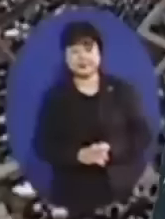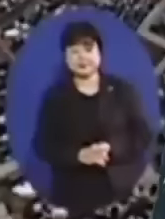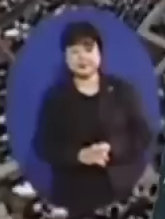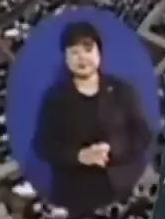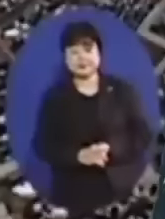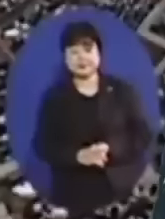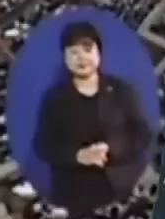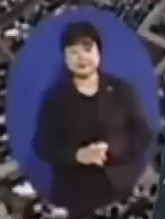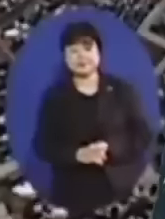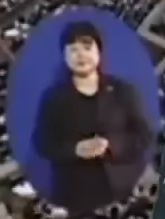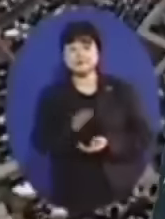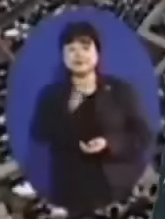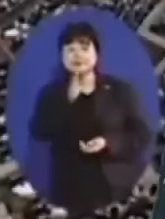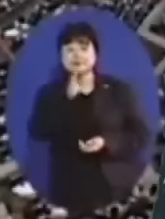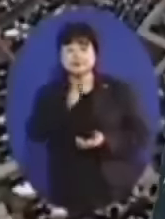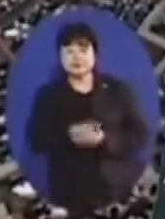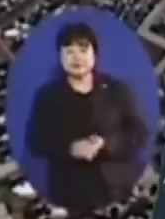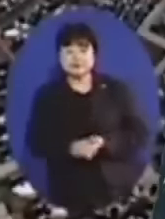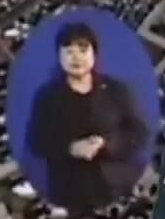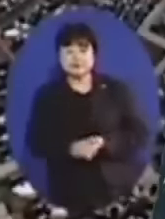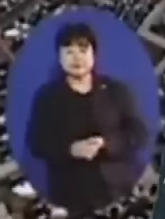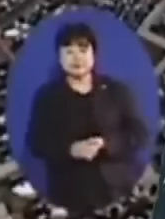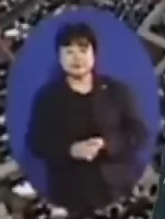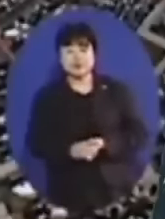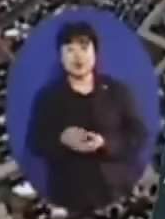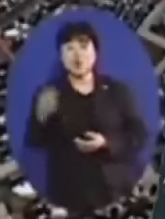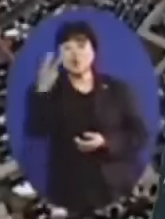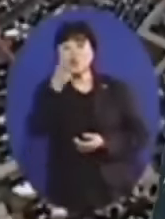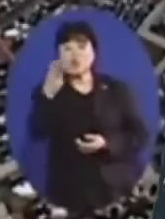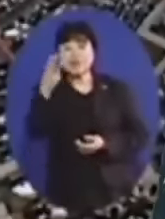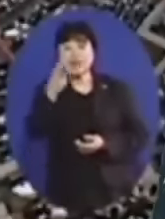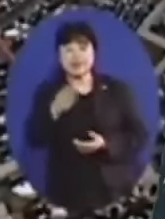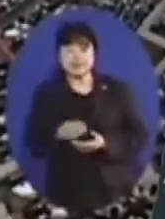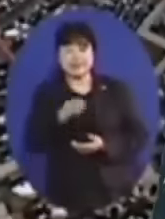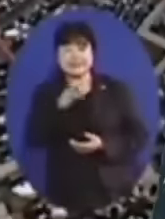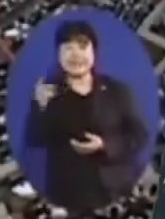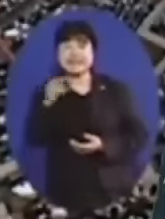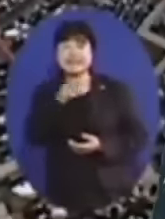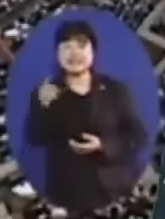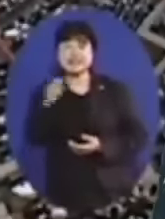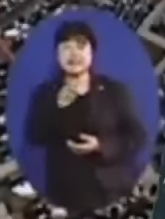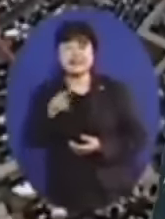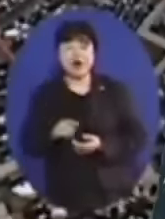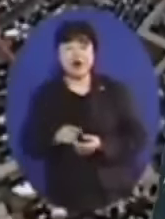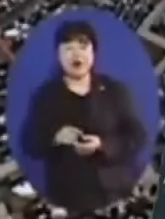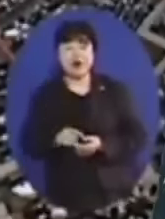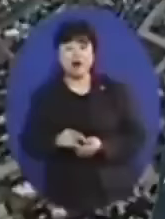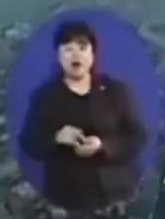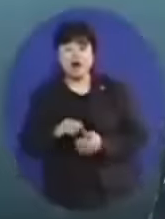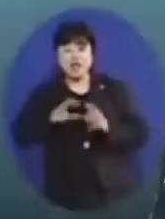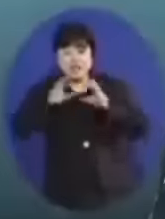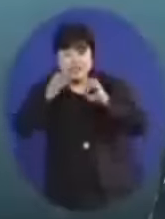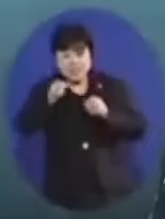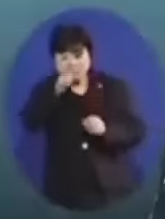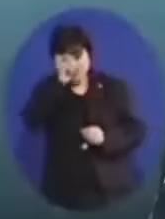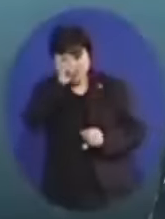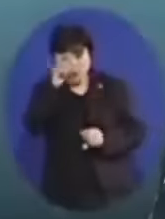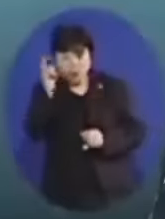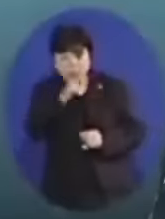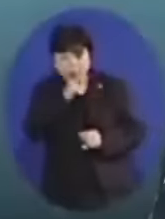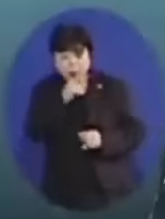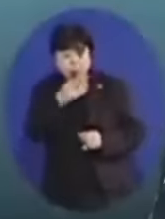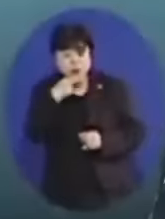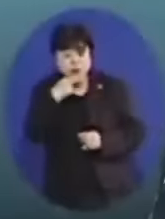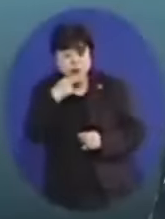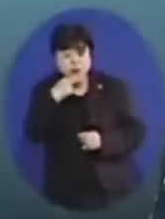명언이 있는데요, 윌리엄 셰익스피어가 이런 말을 했습니다. 세상에 절대적으로 좋거나 나쁜 것은 없다.